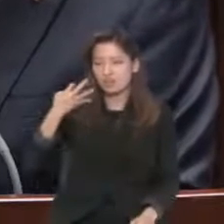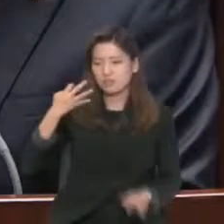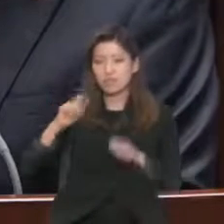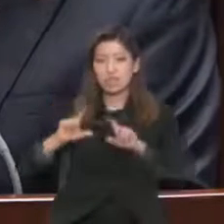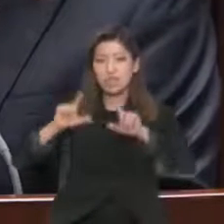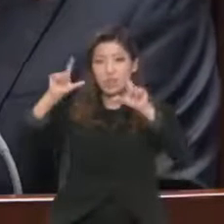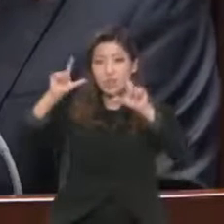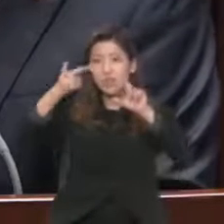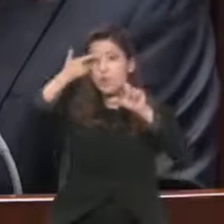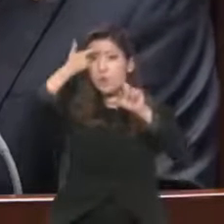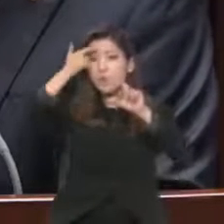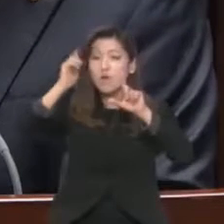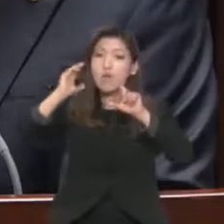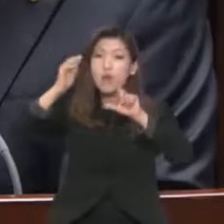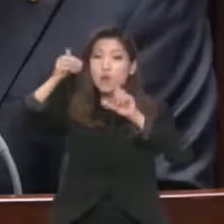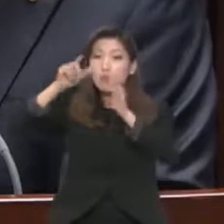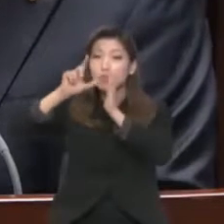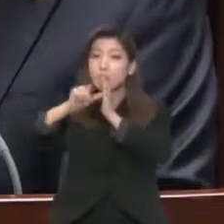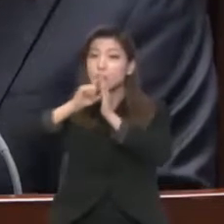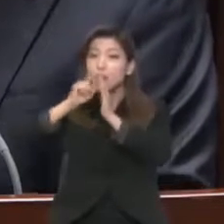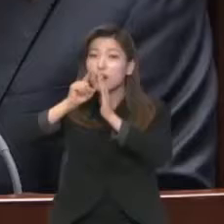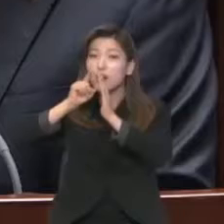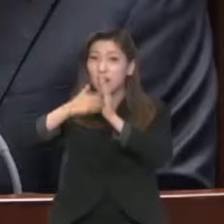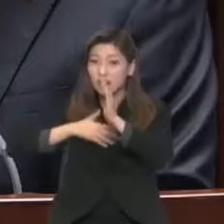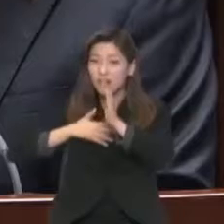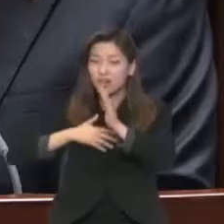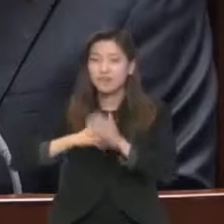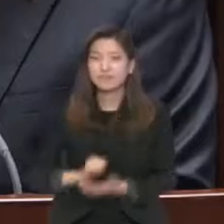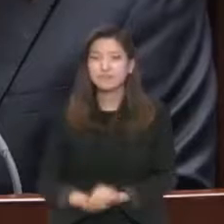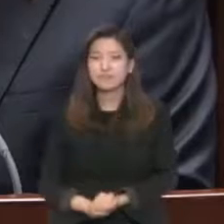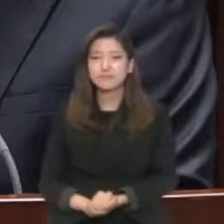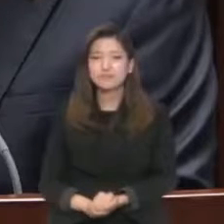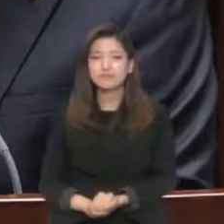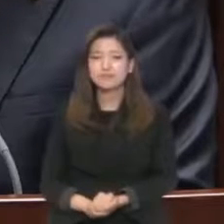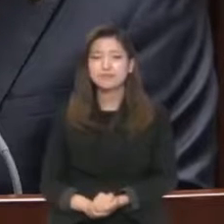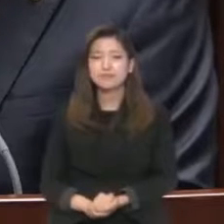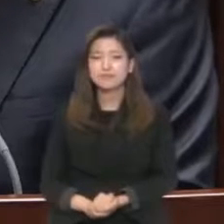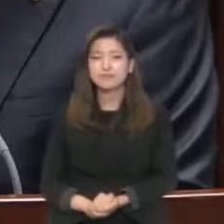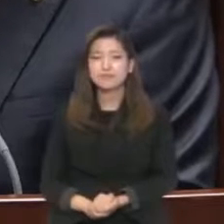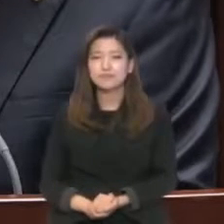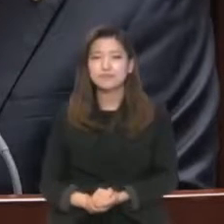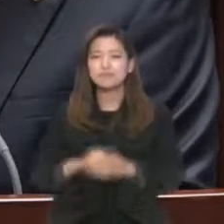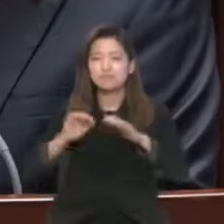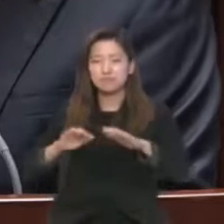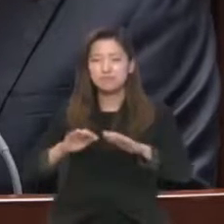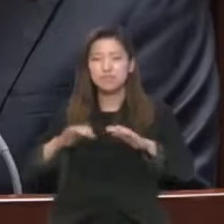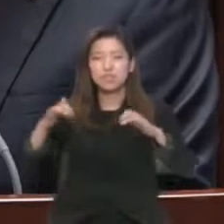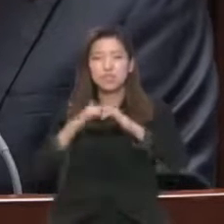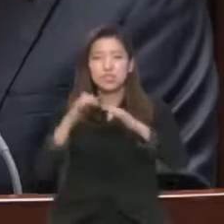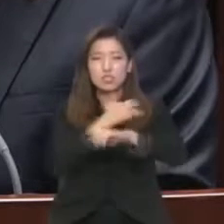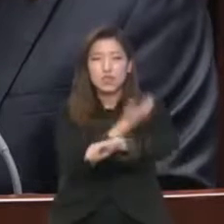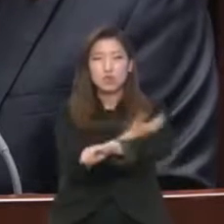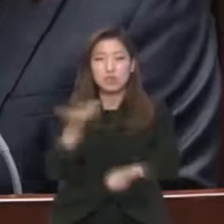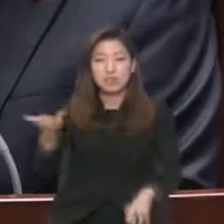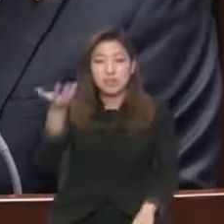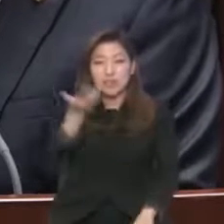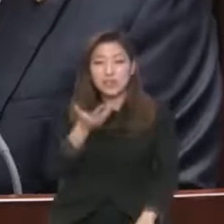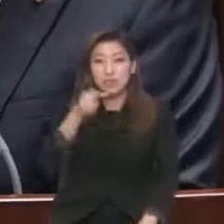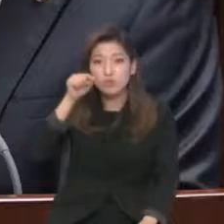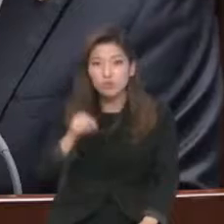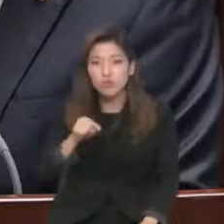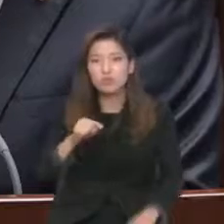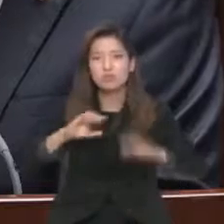말씀을 장관님께서 기억하시리라고 봅니다. 이제 이 문제는 대한민국의 국격의 문제입니다. 전작권 전환은